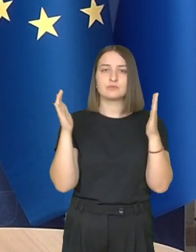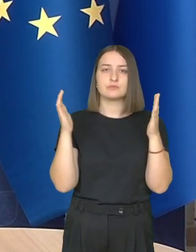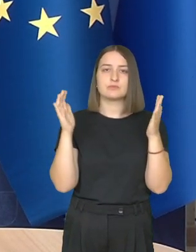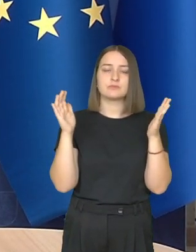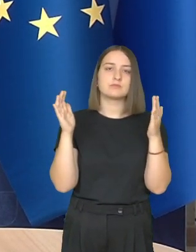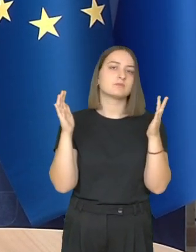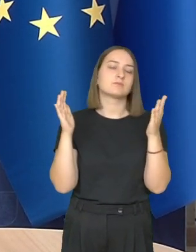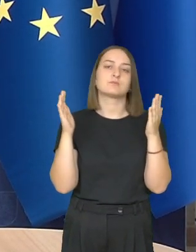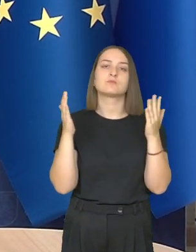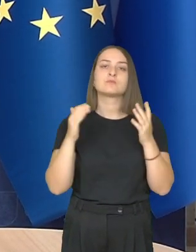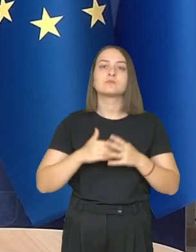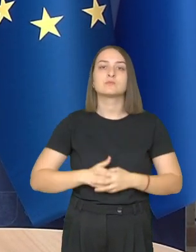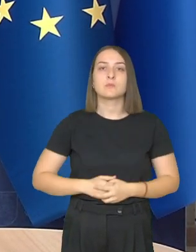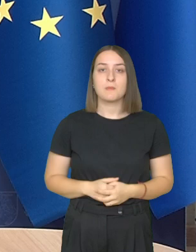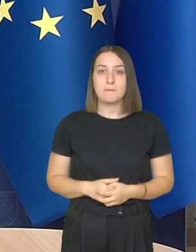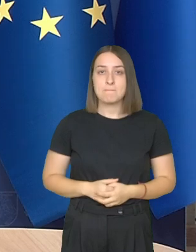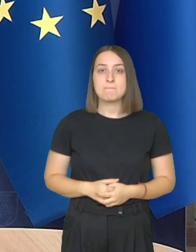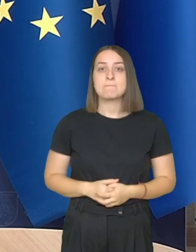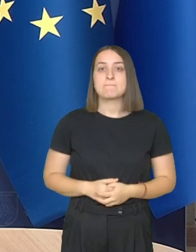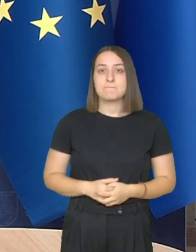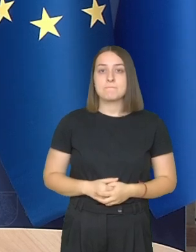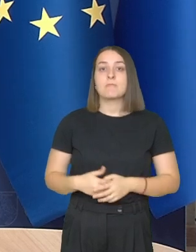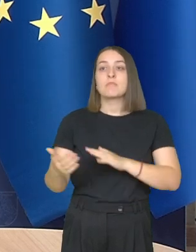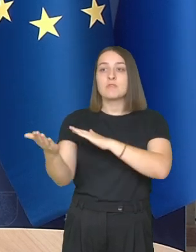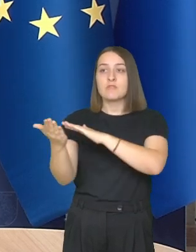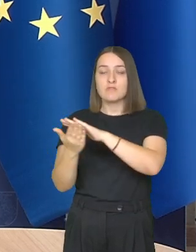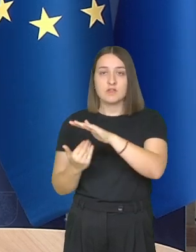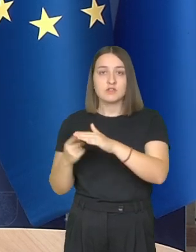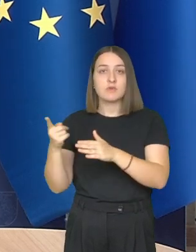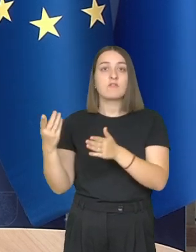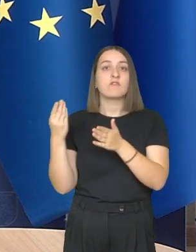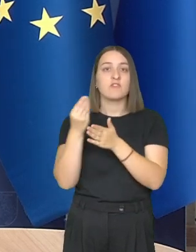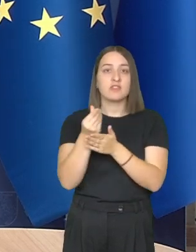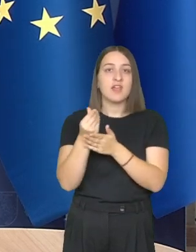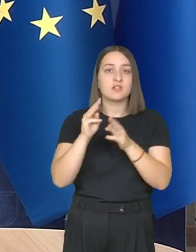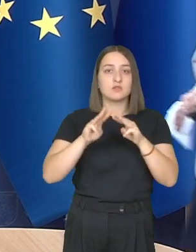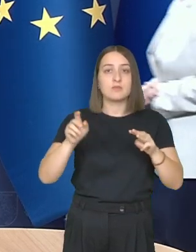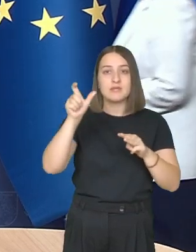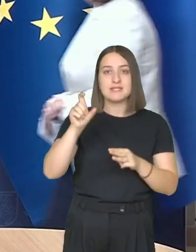ačiū pasisakyti kviečiame finansų ministrę gintarę